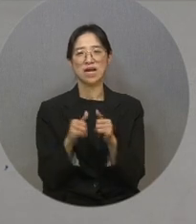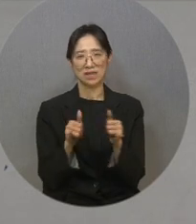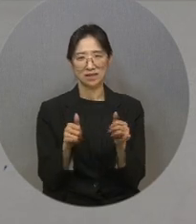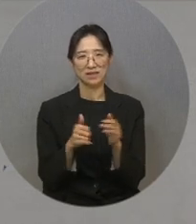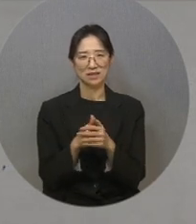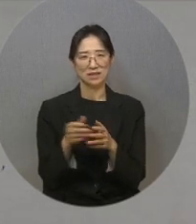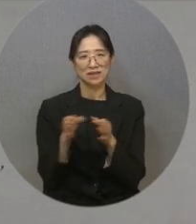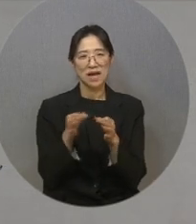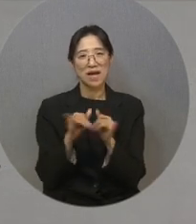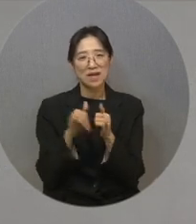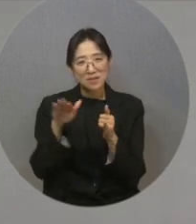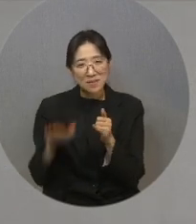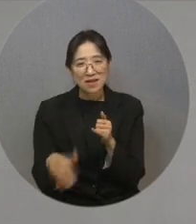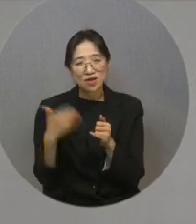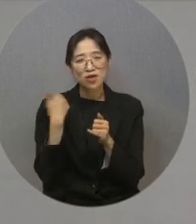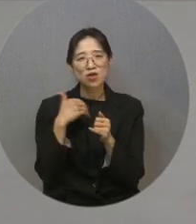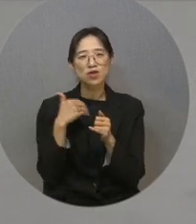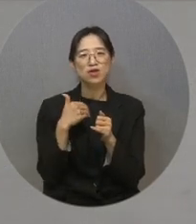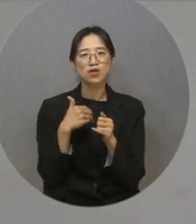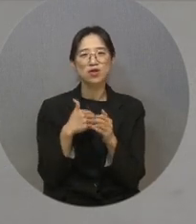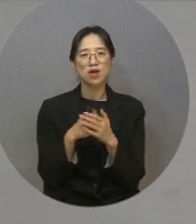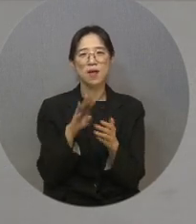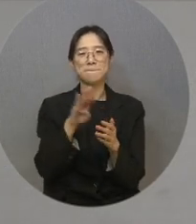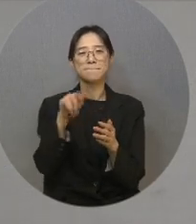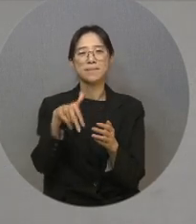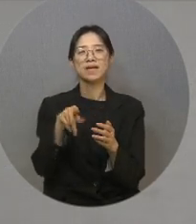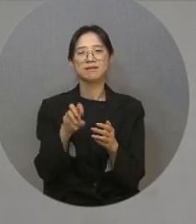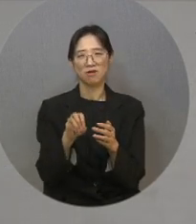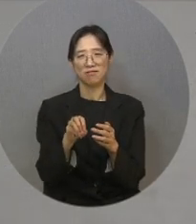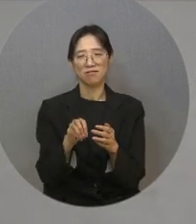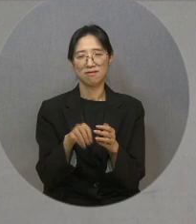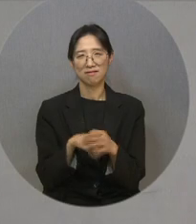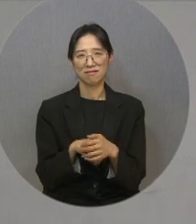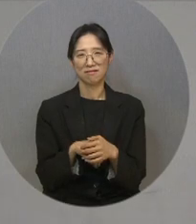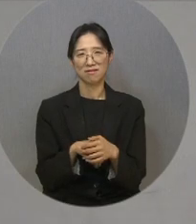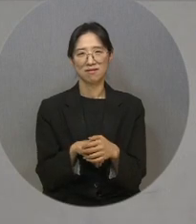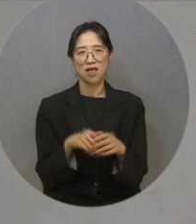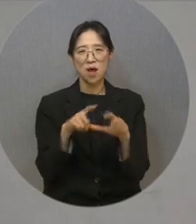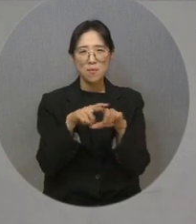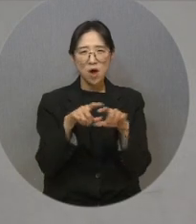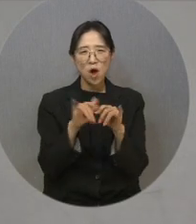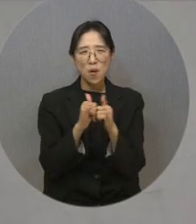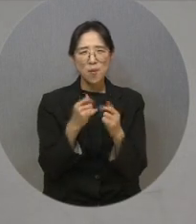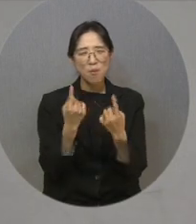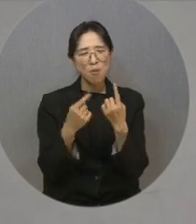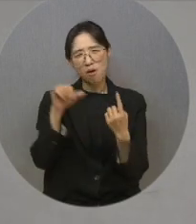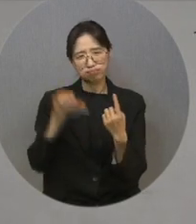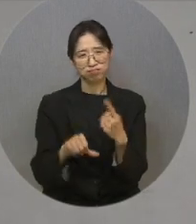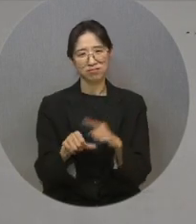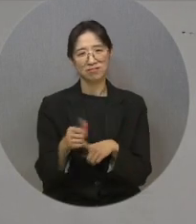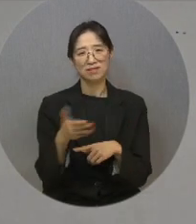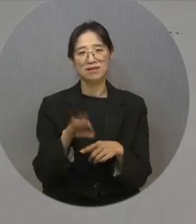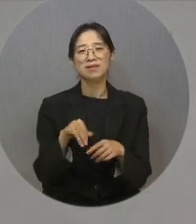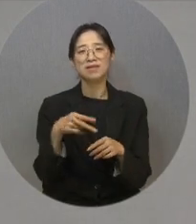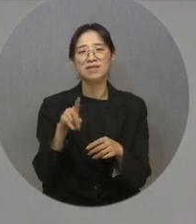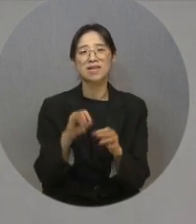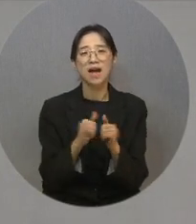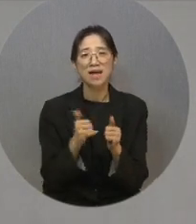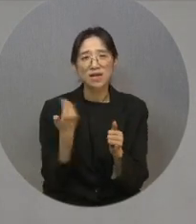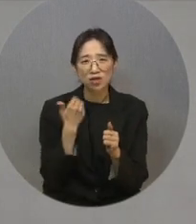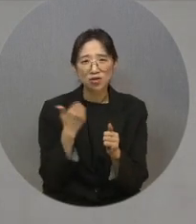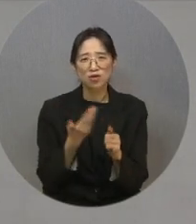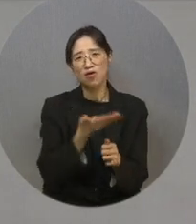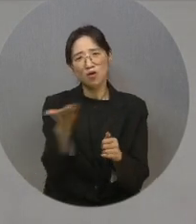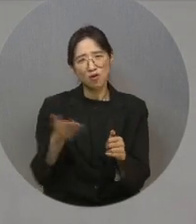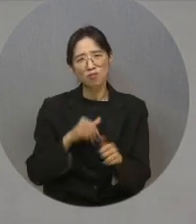상인이에요. 상인 밑에가 누구 있습니까? 바로 백정이죠. 평민보다 못하는 게 상인이에요. 근데 상인은 누굽니까?